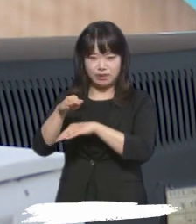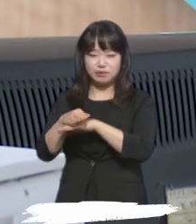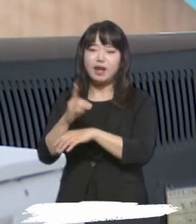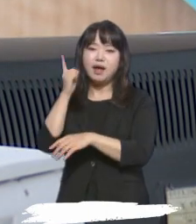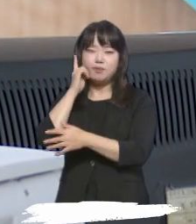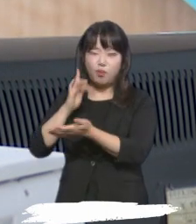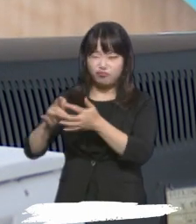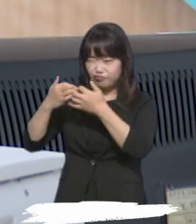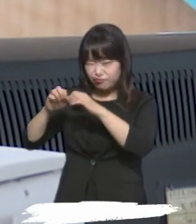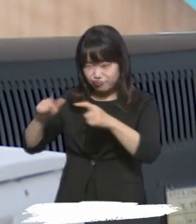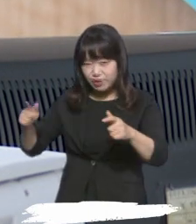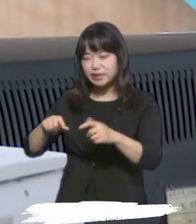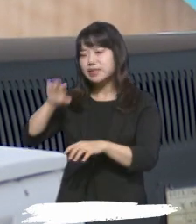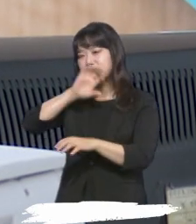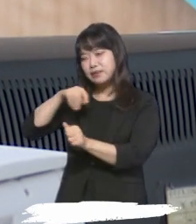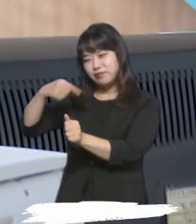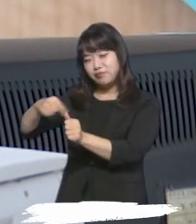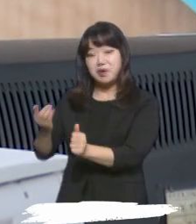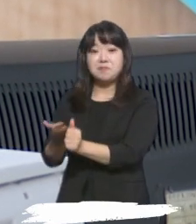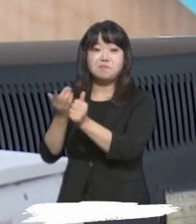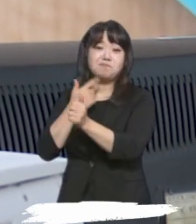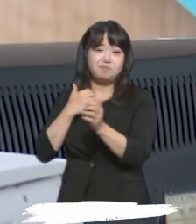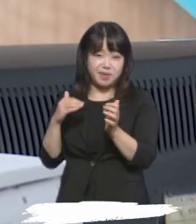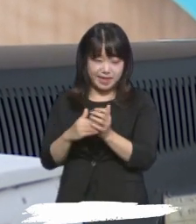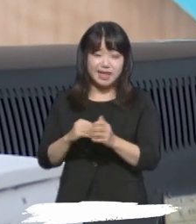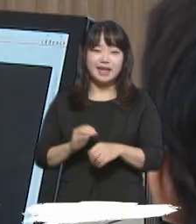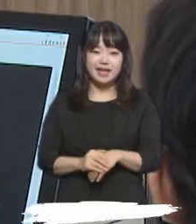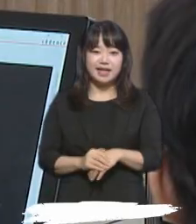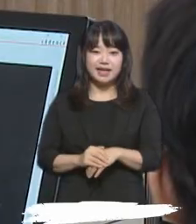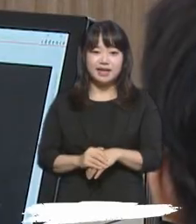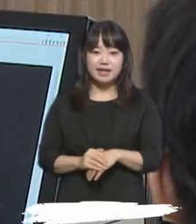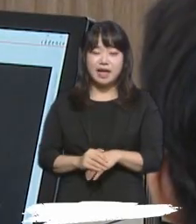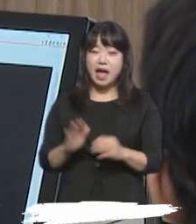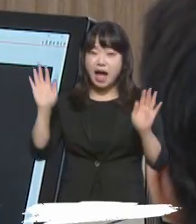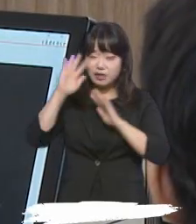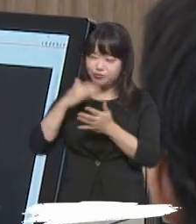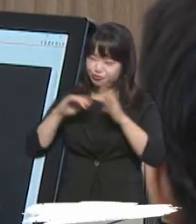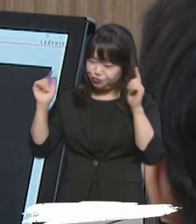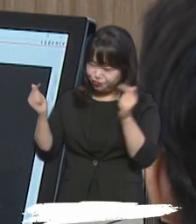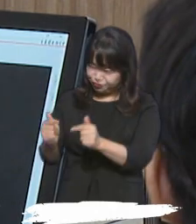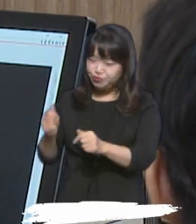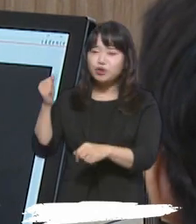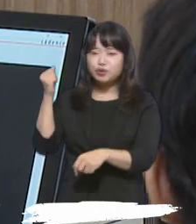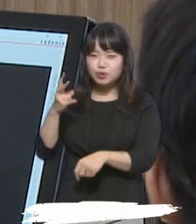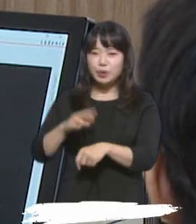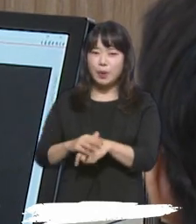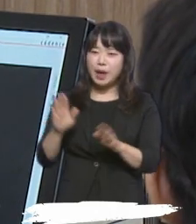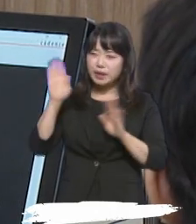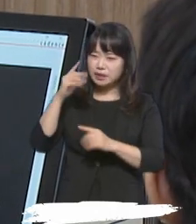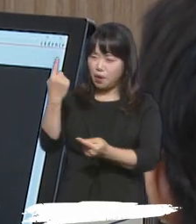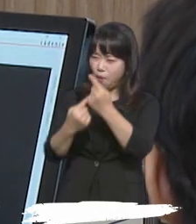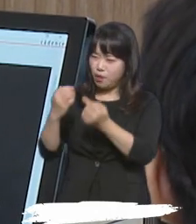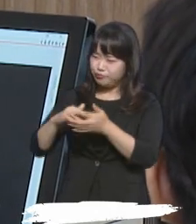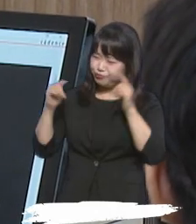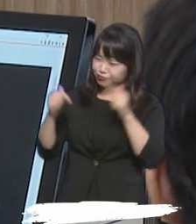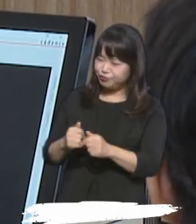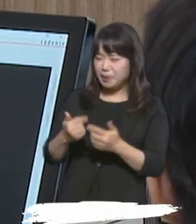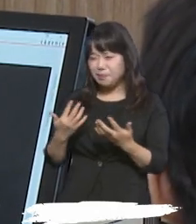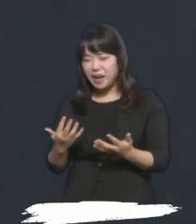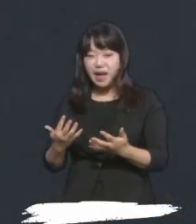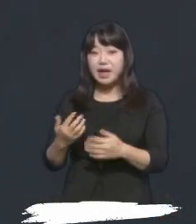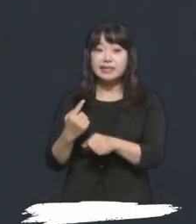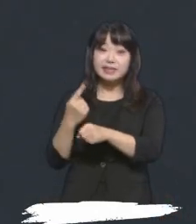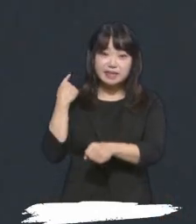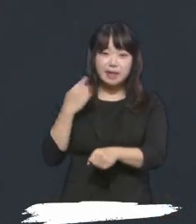전자산업에 맞춘 직업교육을 해왔습니다. 학령인구 감소와 특성화고 기피 현상 등이 맞물리며